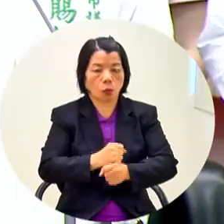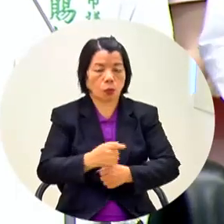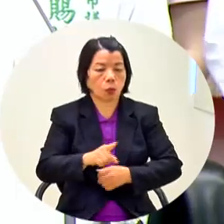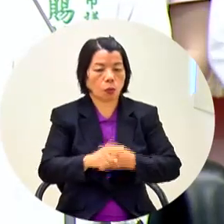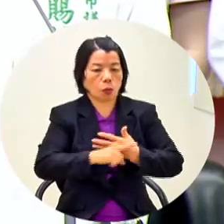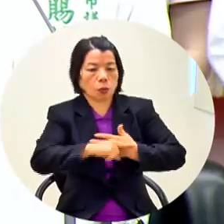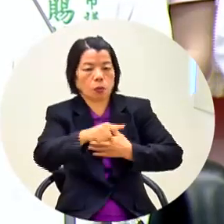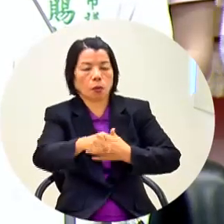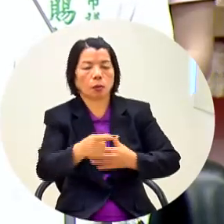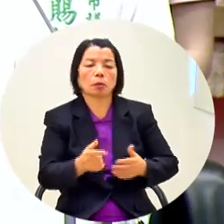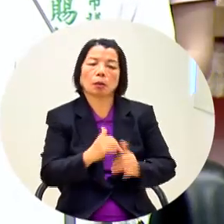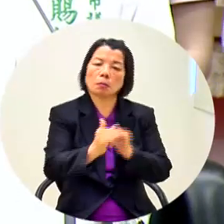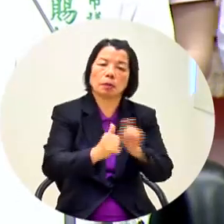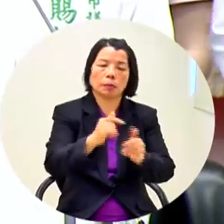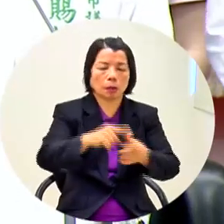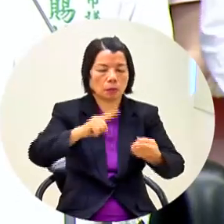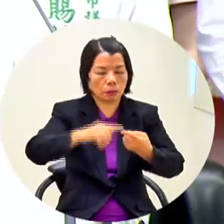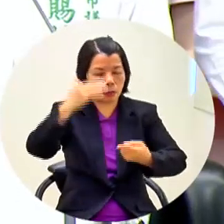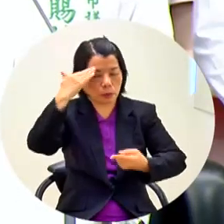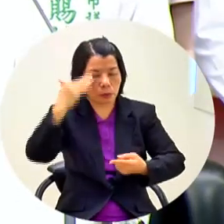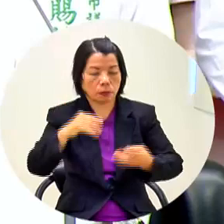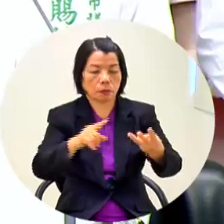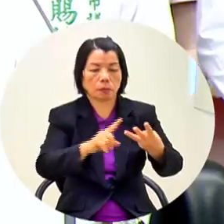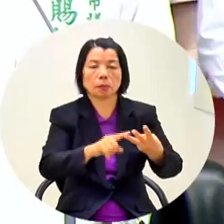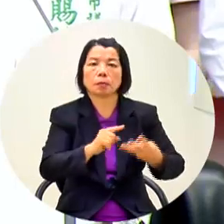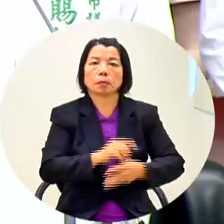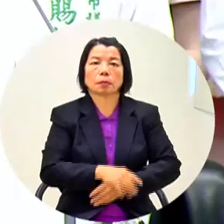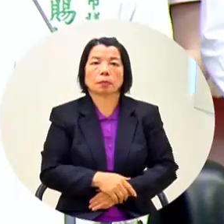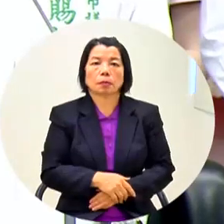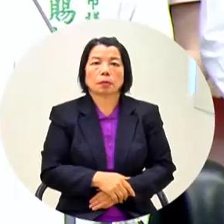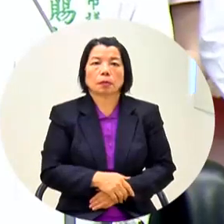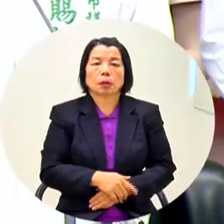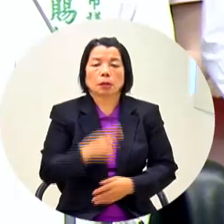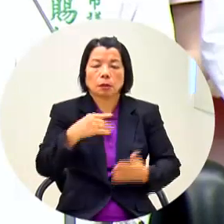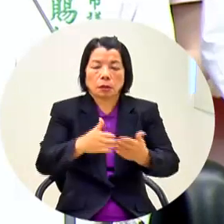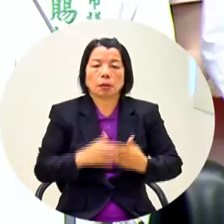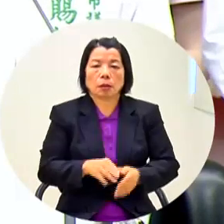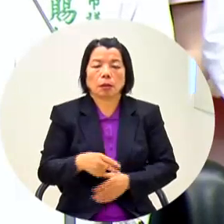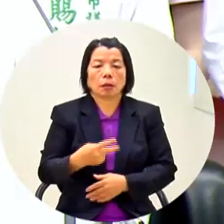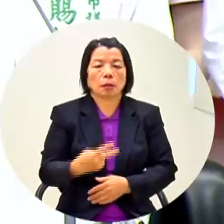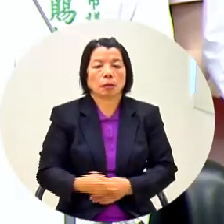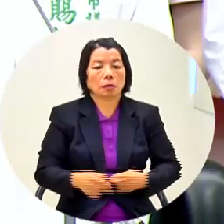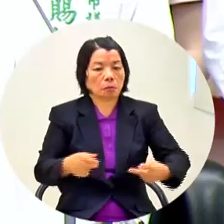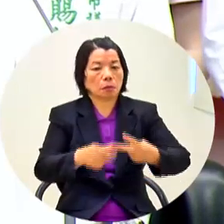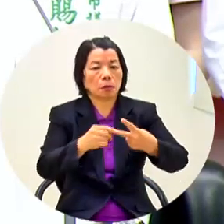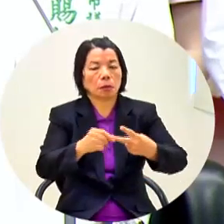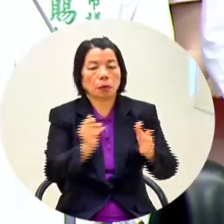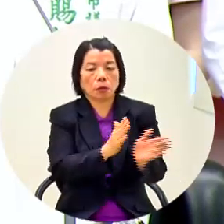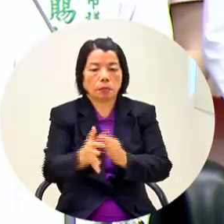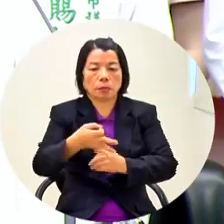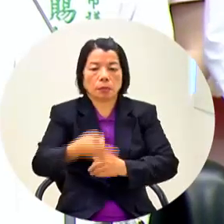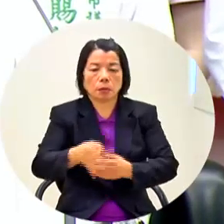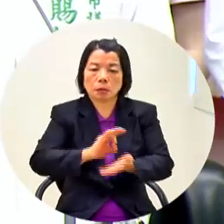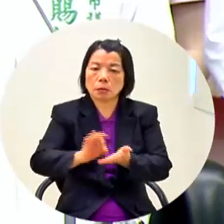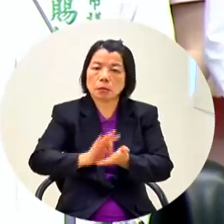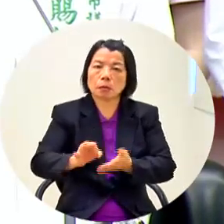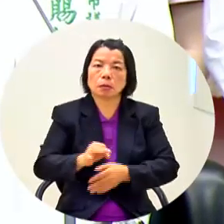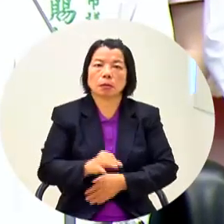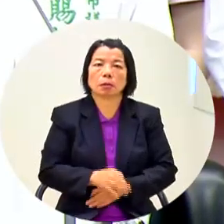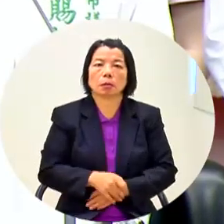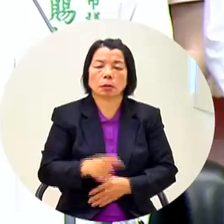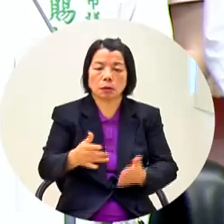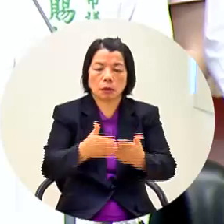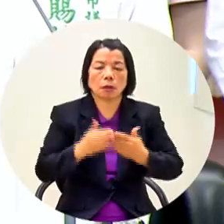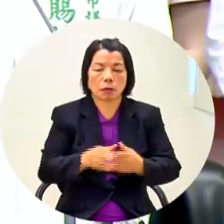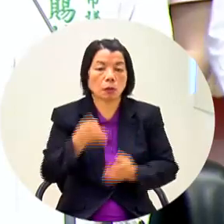民道歉？第三个就是说你的这个二倍金、第二预备金的使用，现在才过四